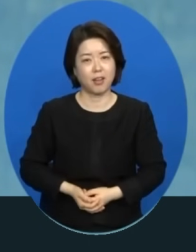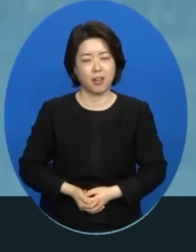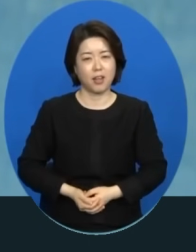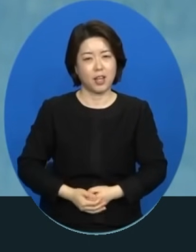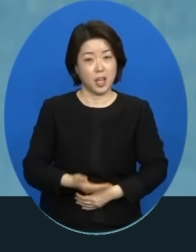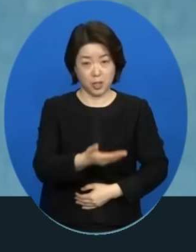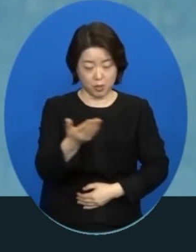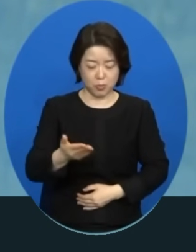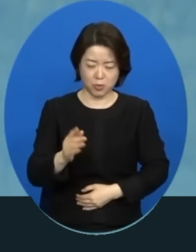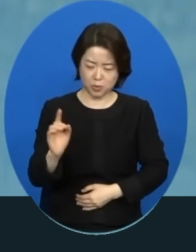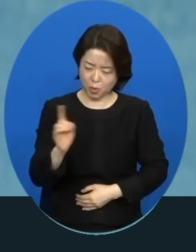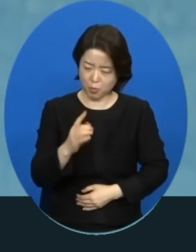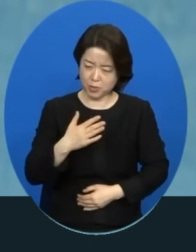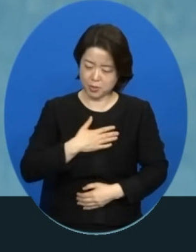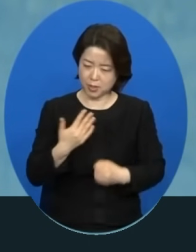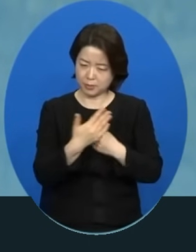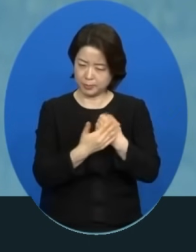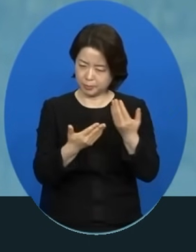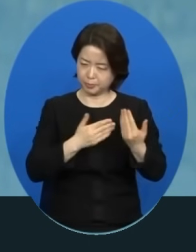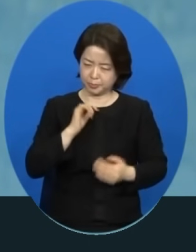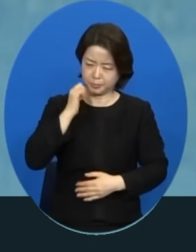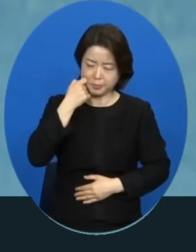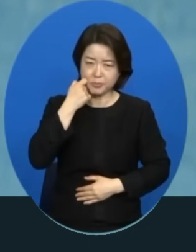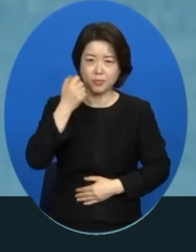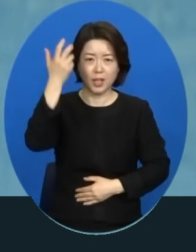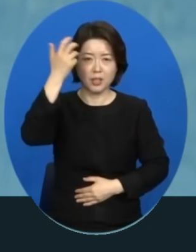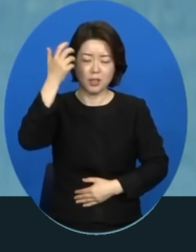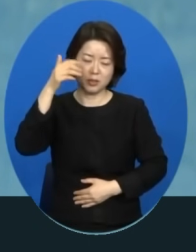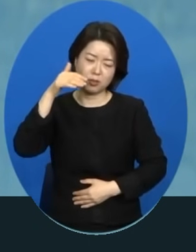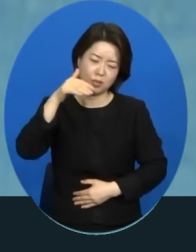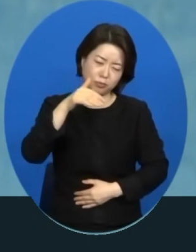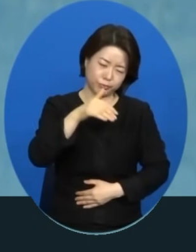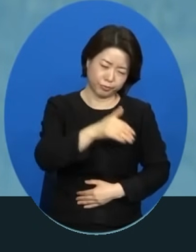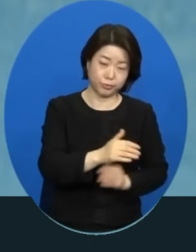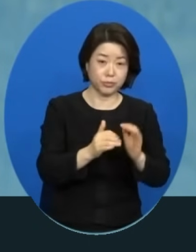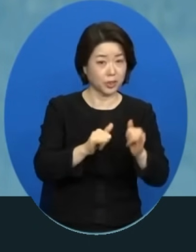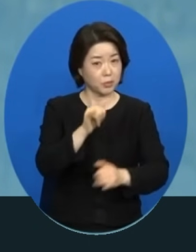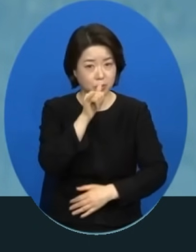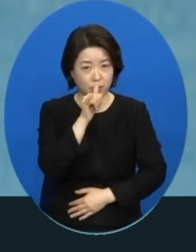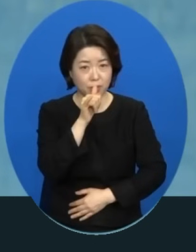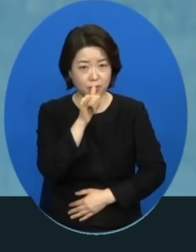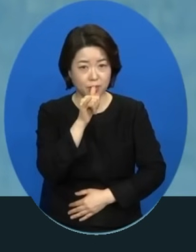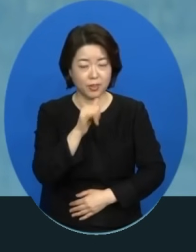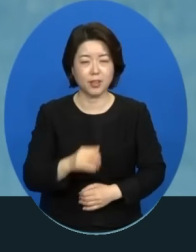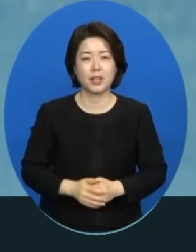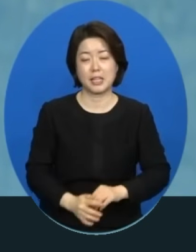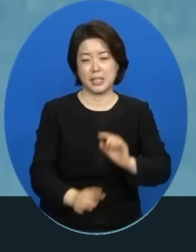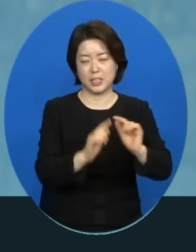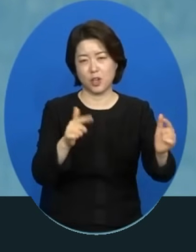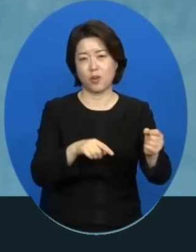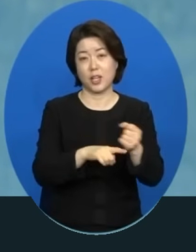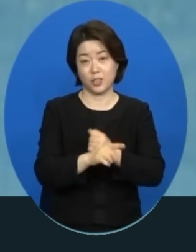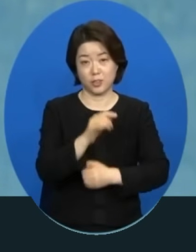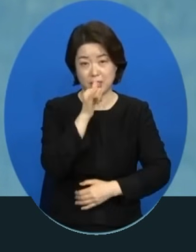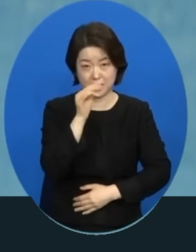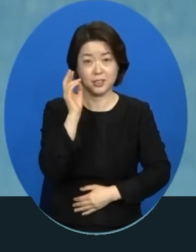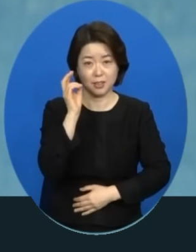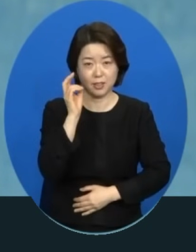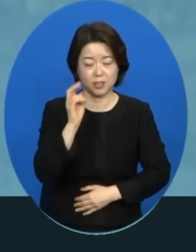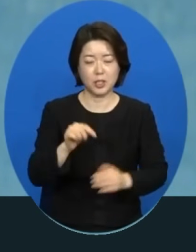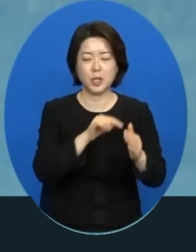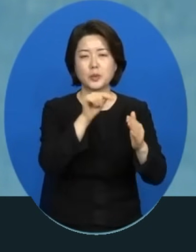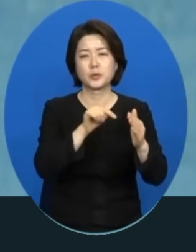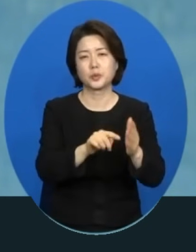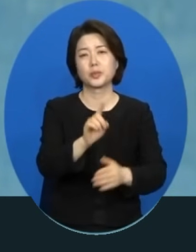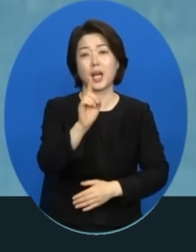내가 은혜 받기가 어렵고 영적인 침체에 빠진 분이 계십니까? 여러 가지 원인이 있겠지만 그 중에